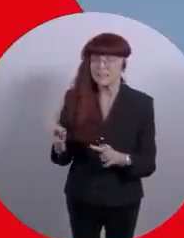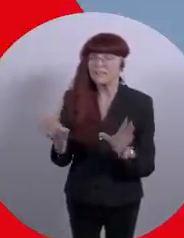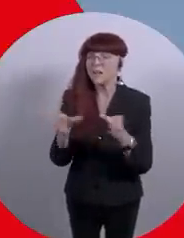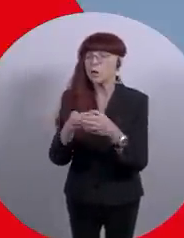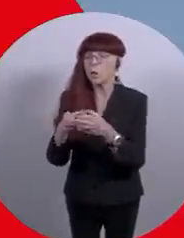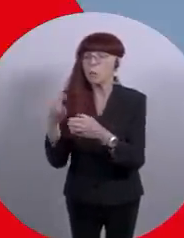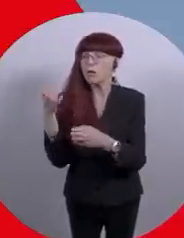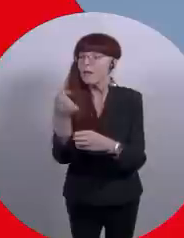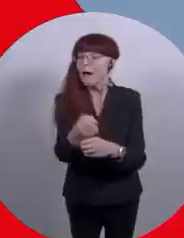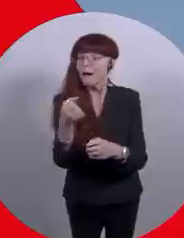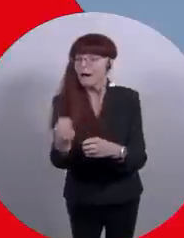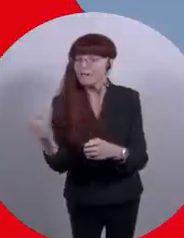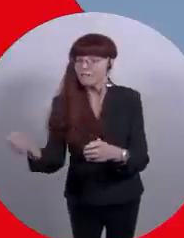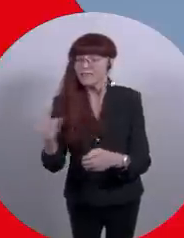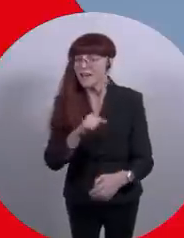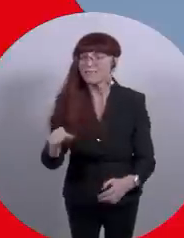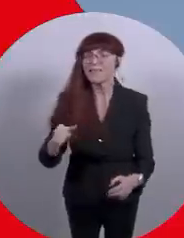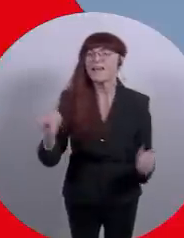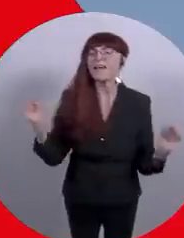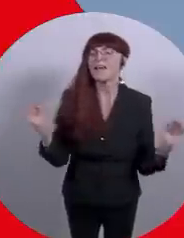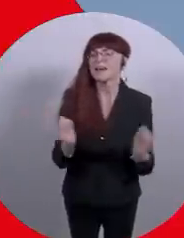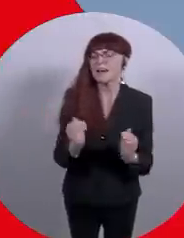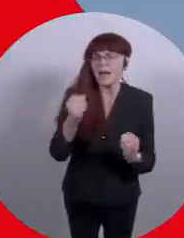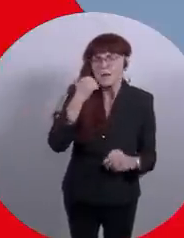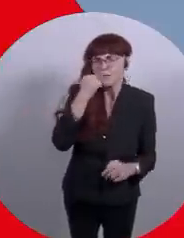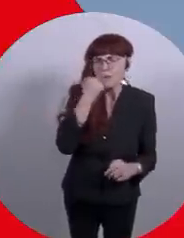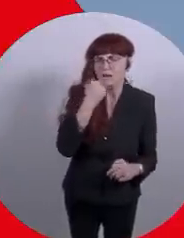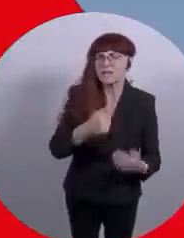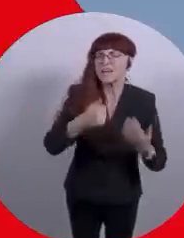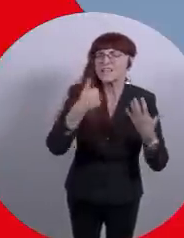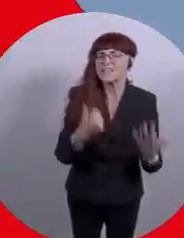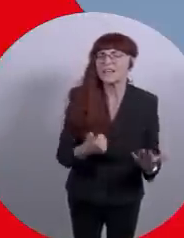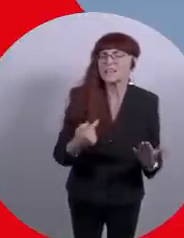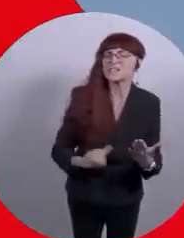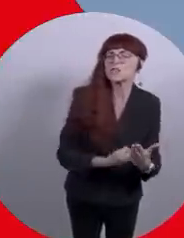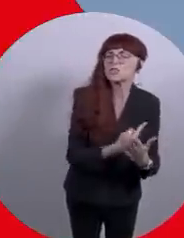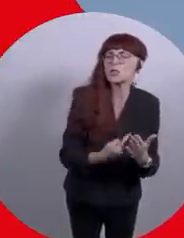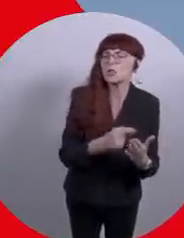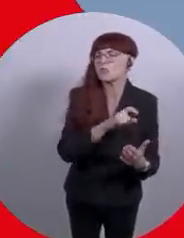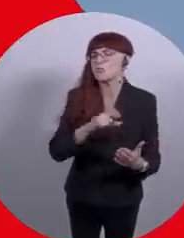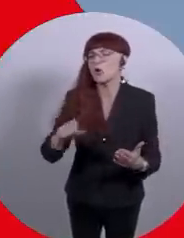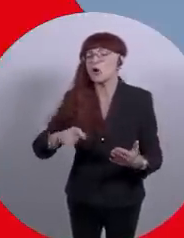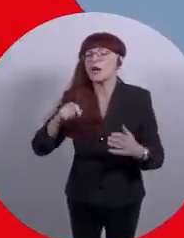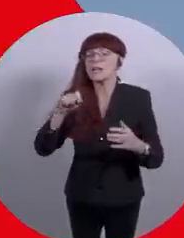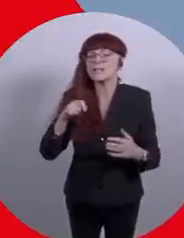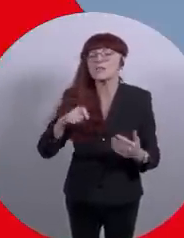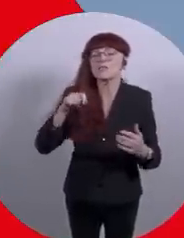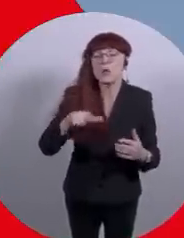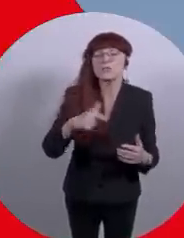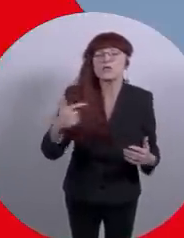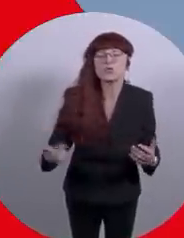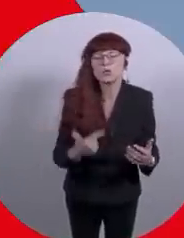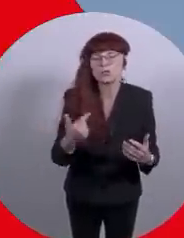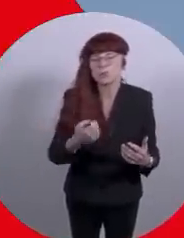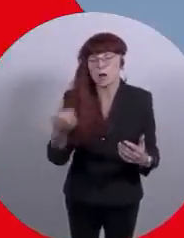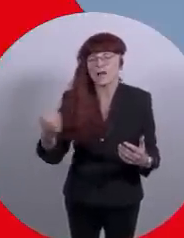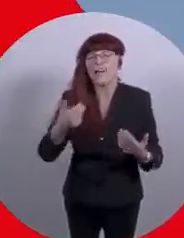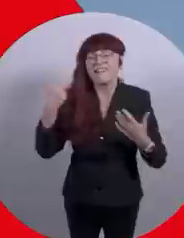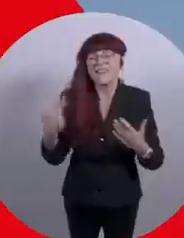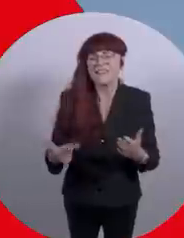auch den sogenannten kleinen Mann an 60 Stunden Woche 12 Stunden Tag 30.000 Sozialwohnungen verhindert